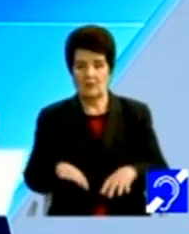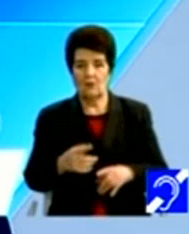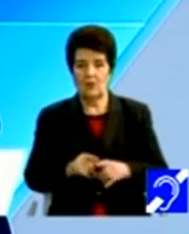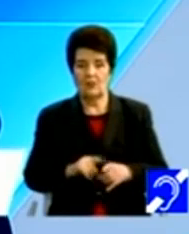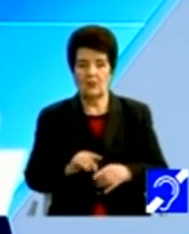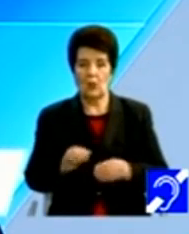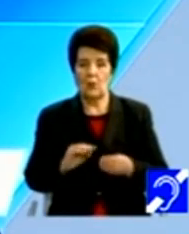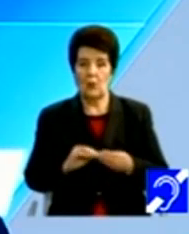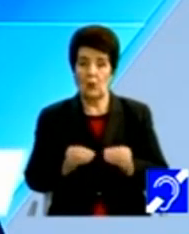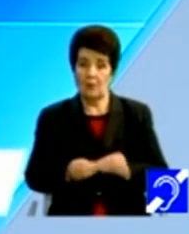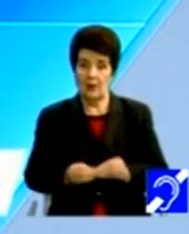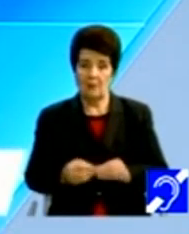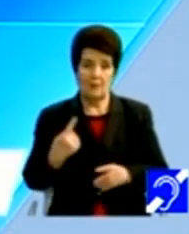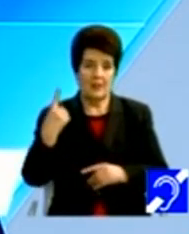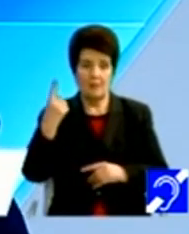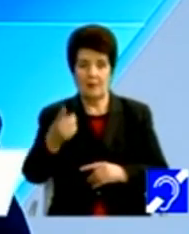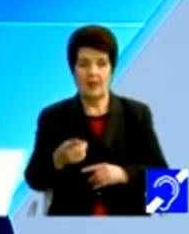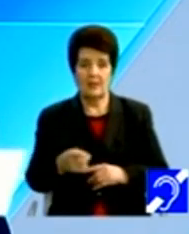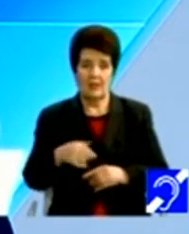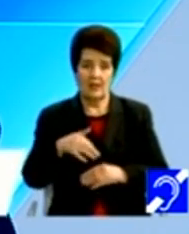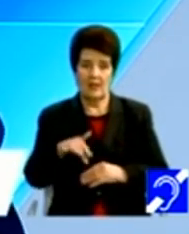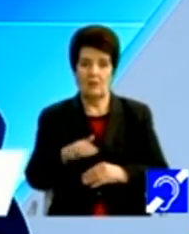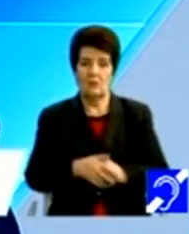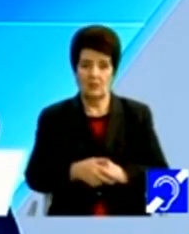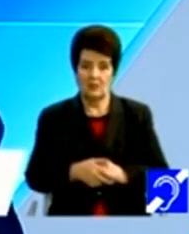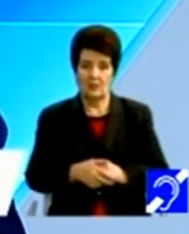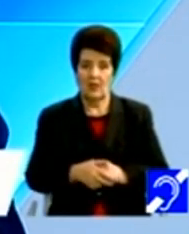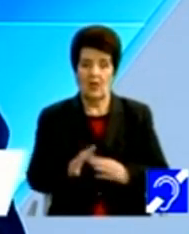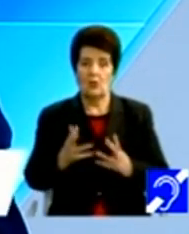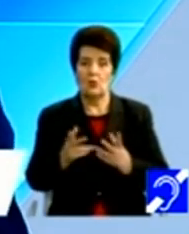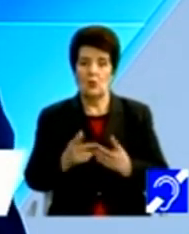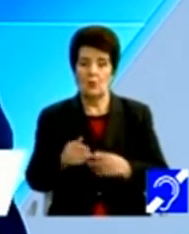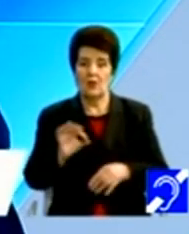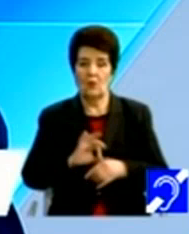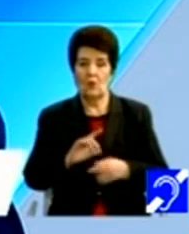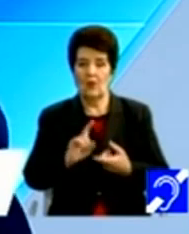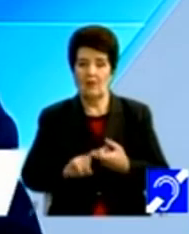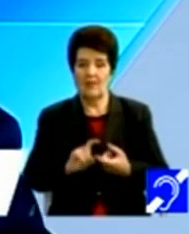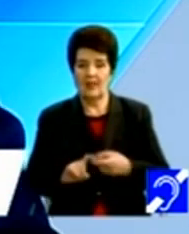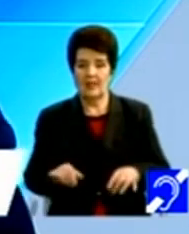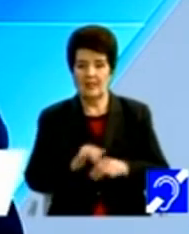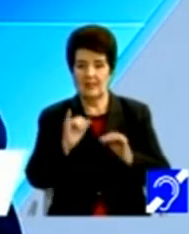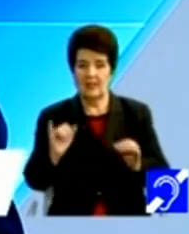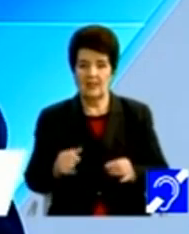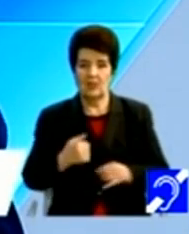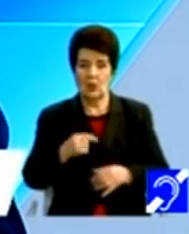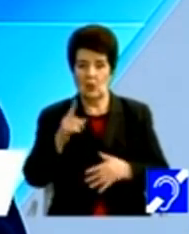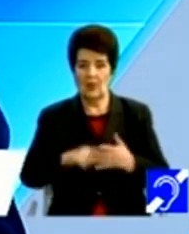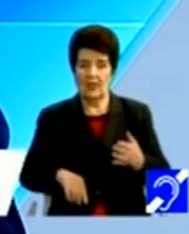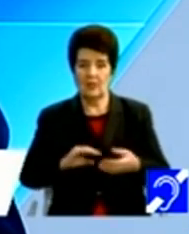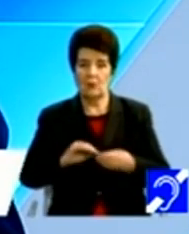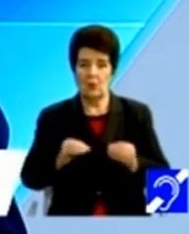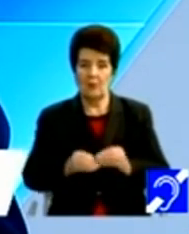această probleme. Prea departe ne-am dus, fiindcă pe zi ce trece, numărul celor infectați crește și eu cred că